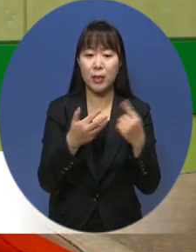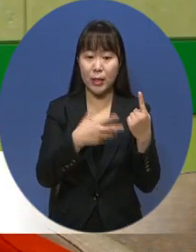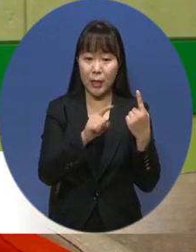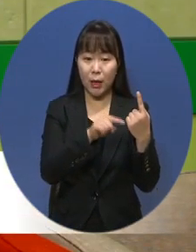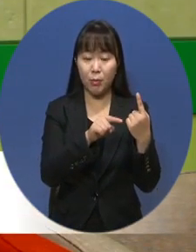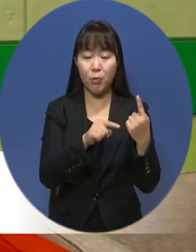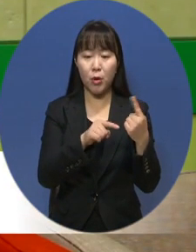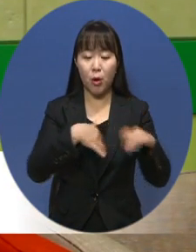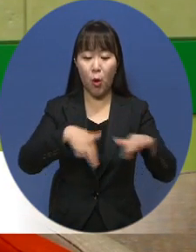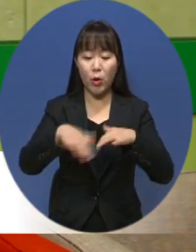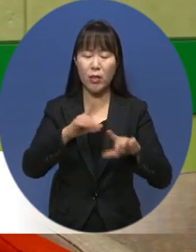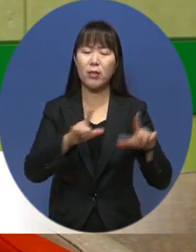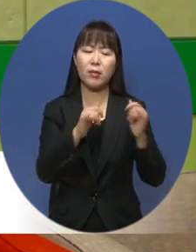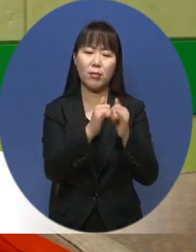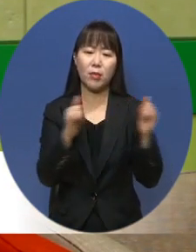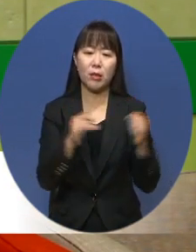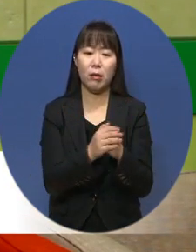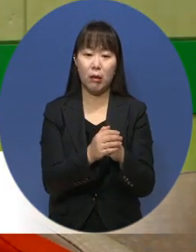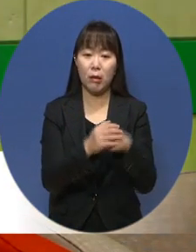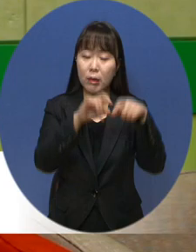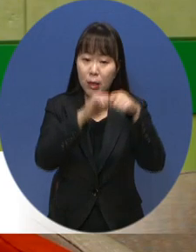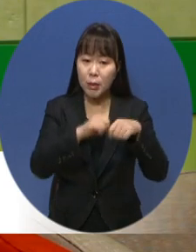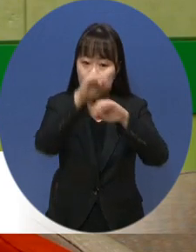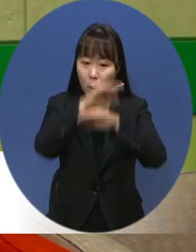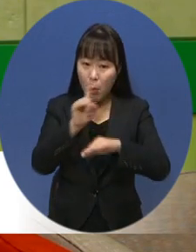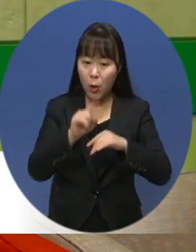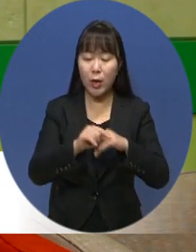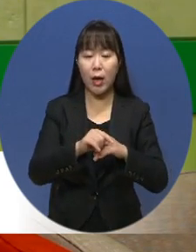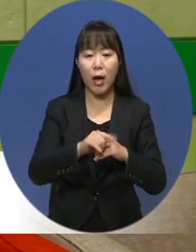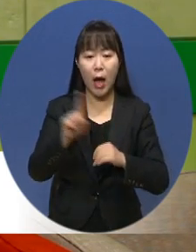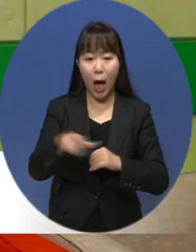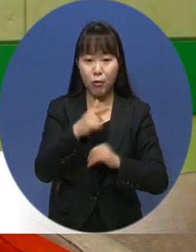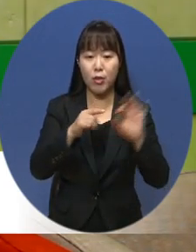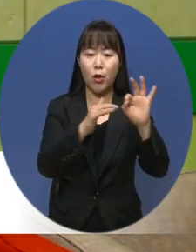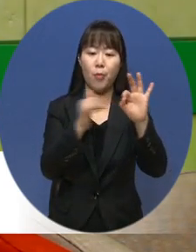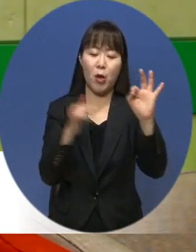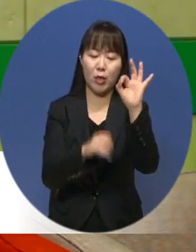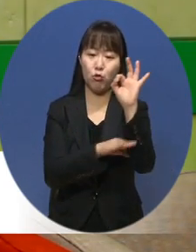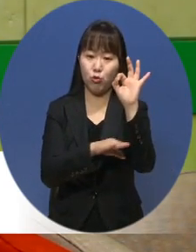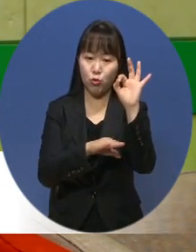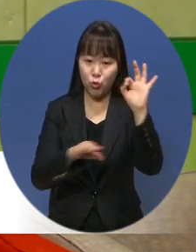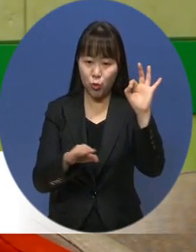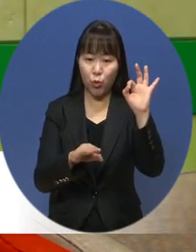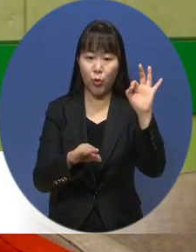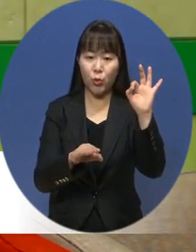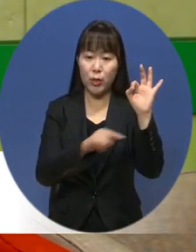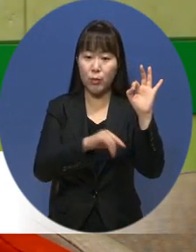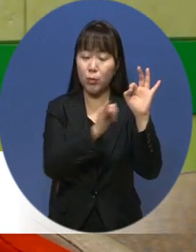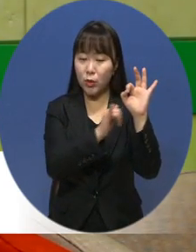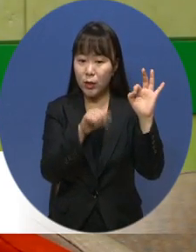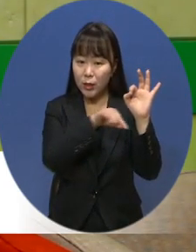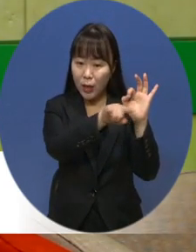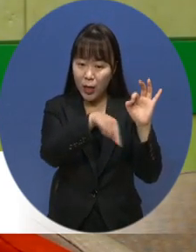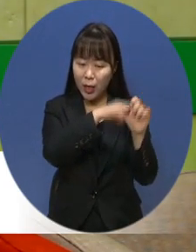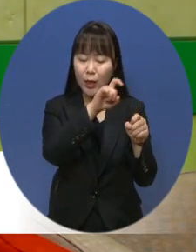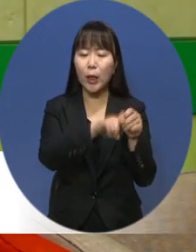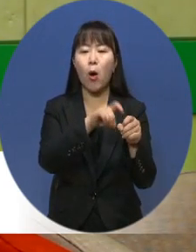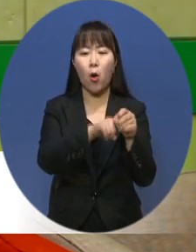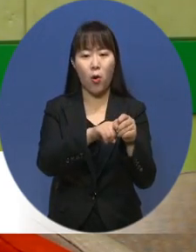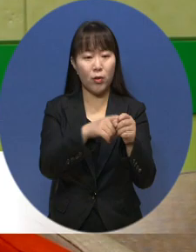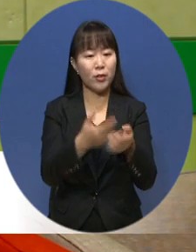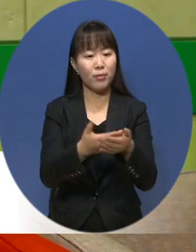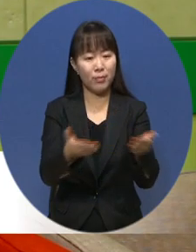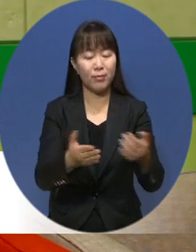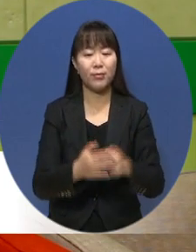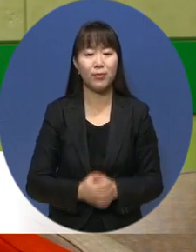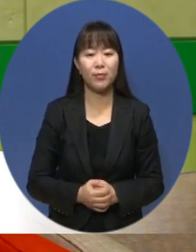대상은 노숙인이 됩니다. 구체적인 내용은 1일 그 10명을 기준으로 해서 이분들한테 떡을